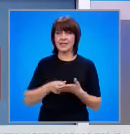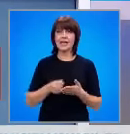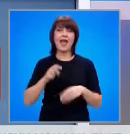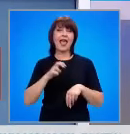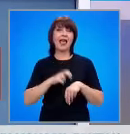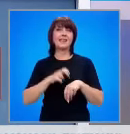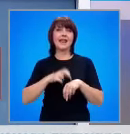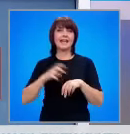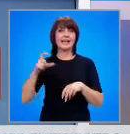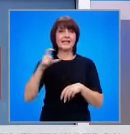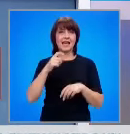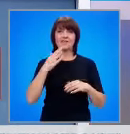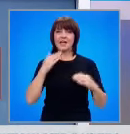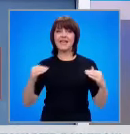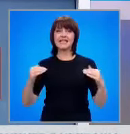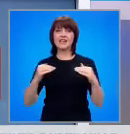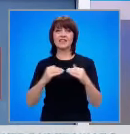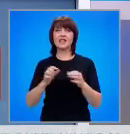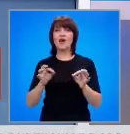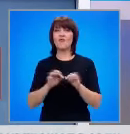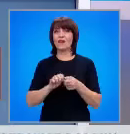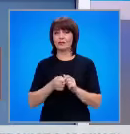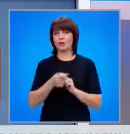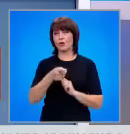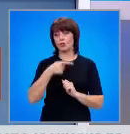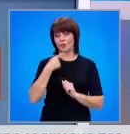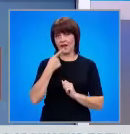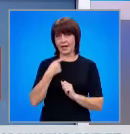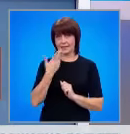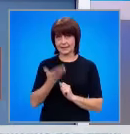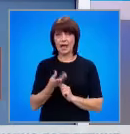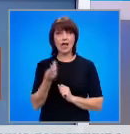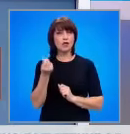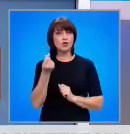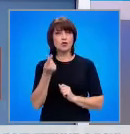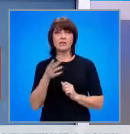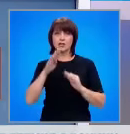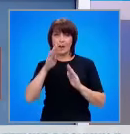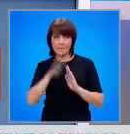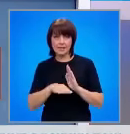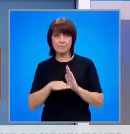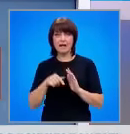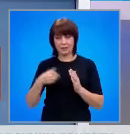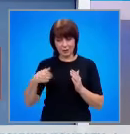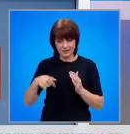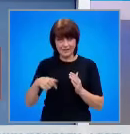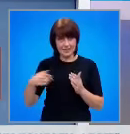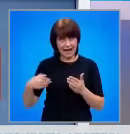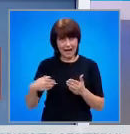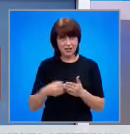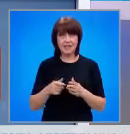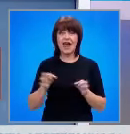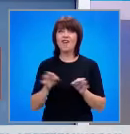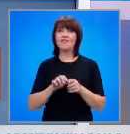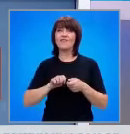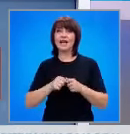в изравнителните си фактури. Това съобщиха от дружеството пред БНТ. Сумата ще бъде приспадната от настоящата фактура за плащане